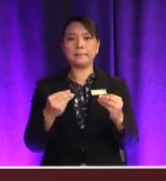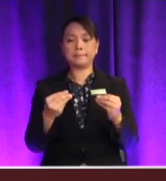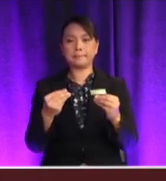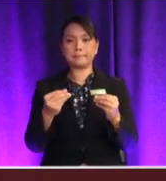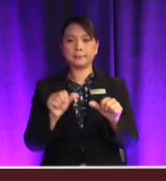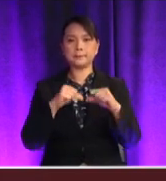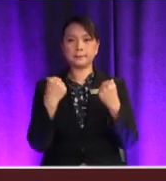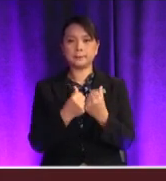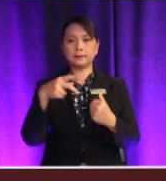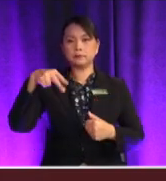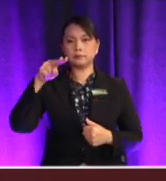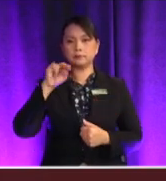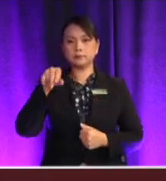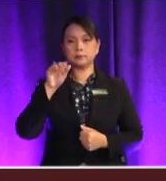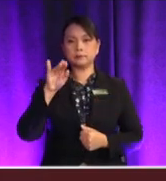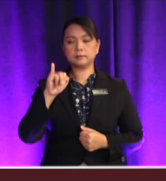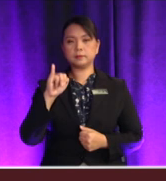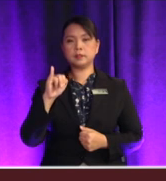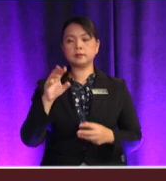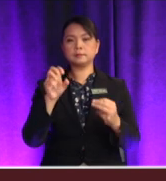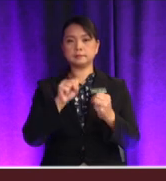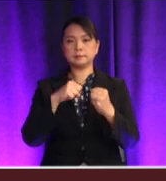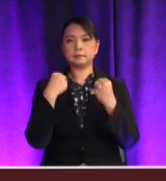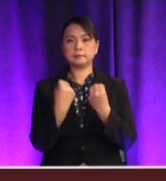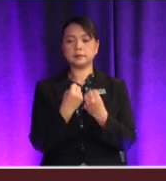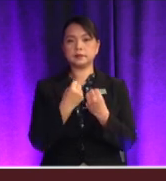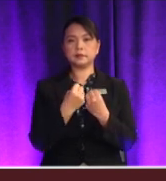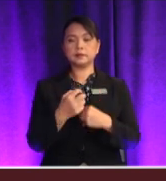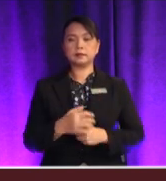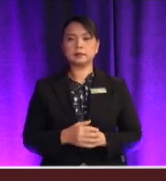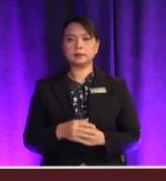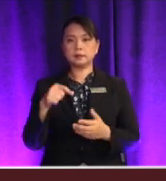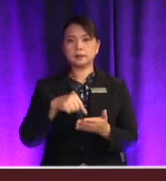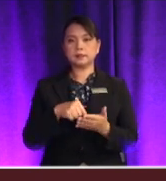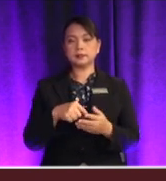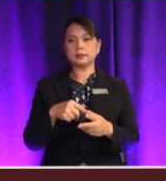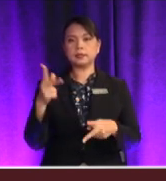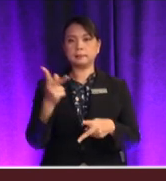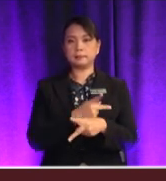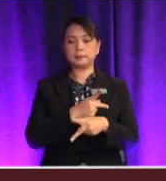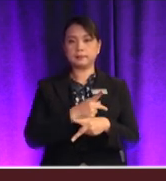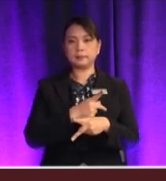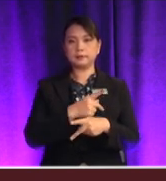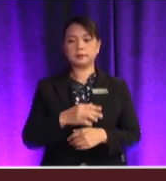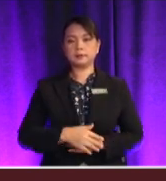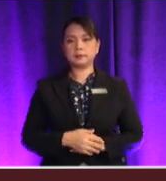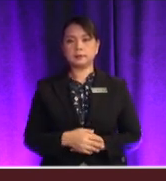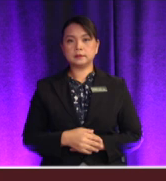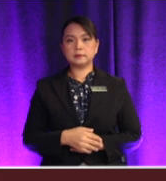Punjabi ini ialah yang mana masyarakat lelaki Singh ini memakai serban ataupun kita panggil dia sebagai